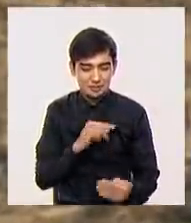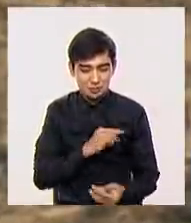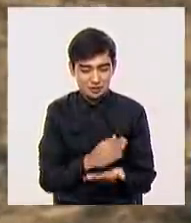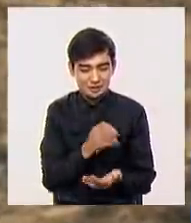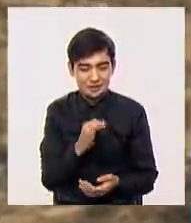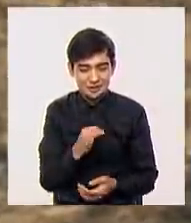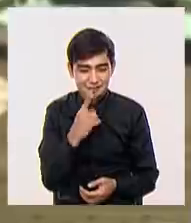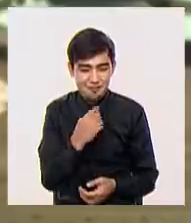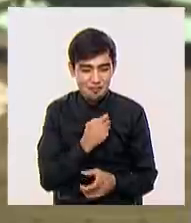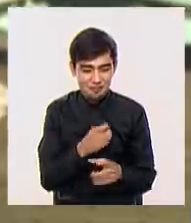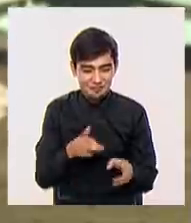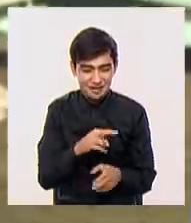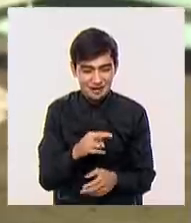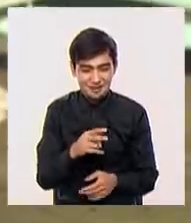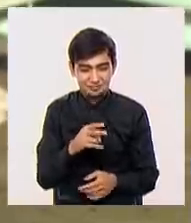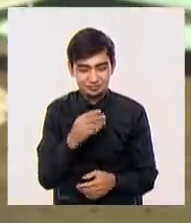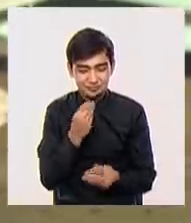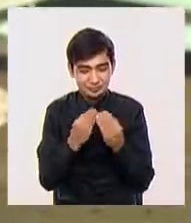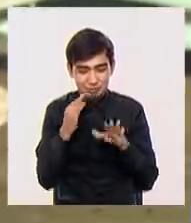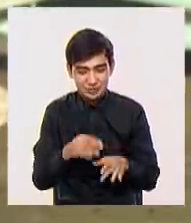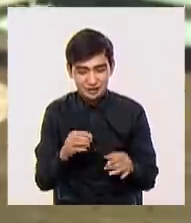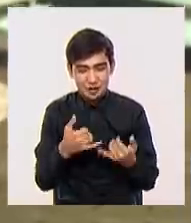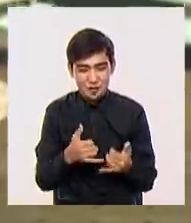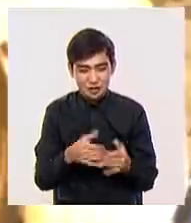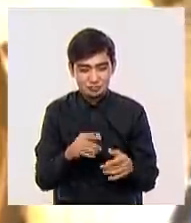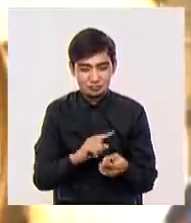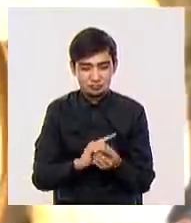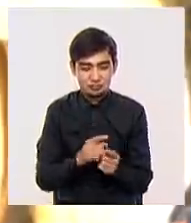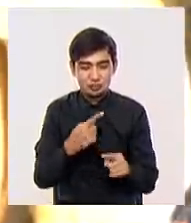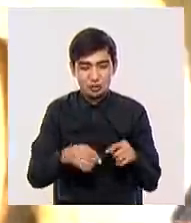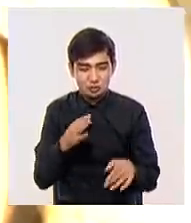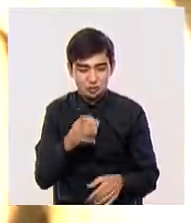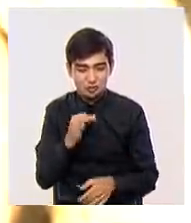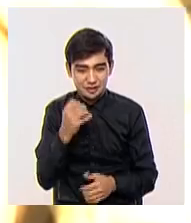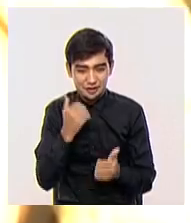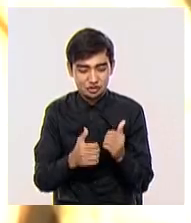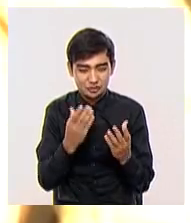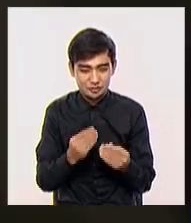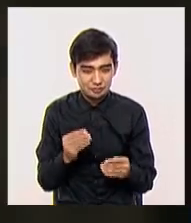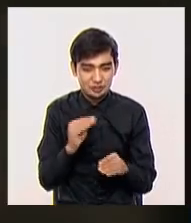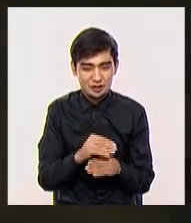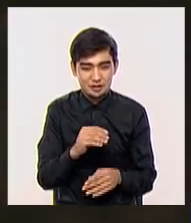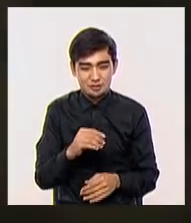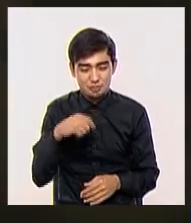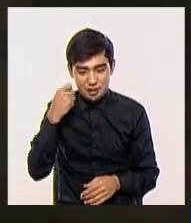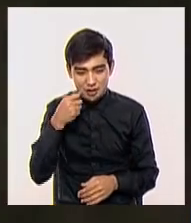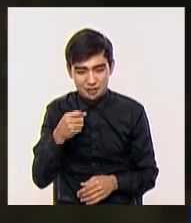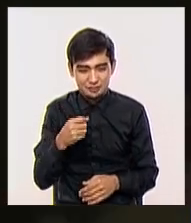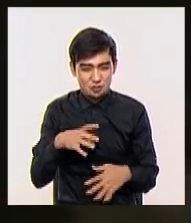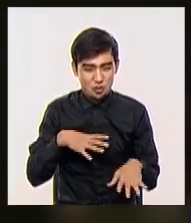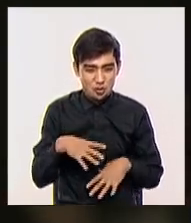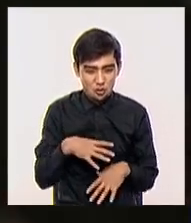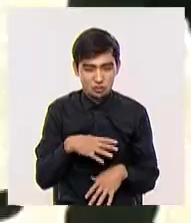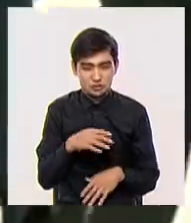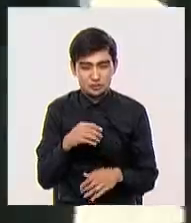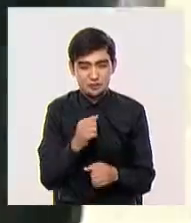Ендігіде сарбаздар үшін ұлттық асхананың ерекшеліктері де ескеріледі. Күнделікті рационға қосымша қой, жылқы, түйе,